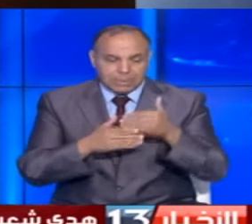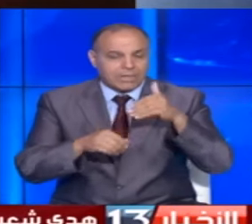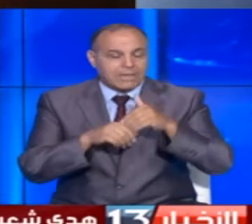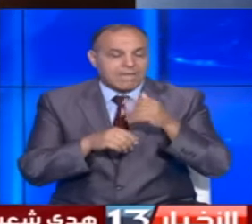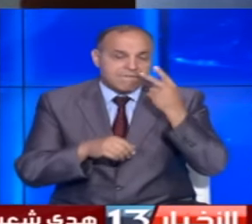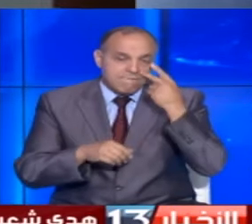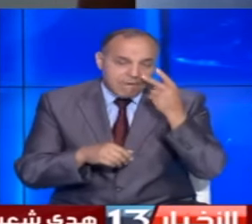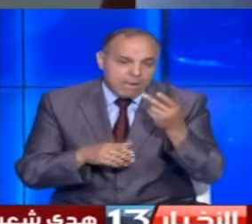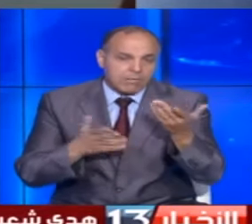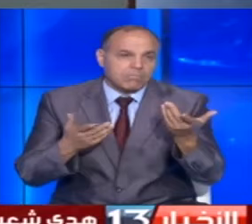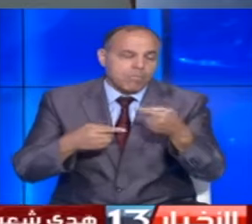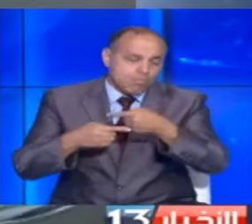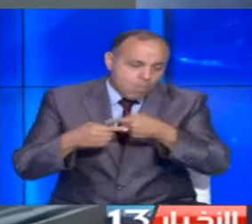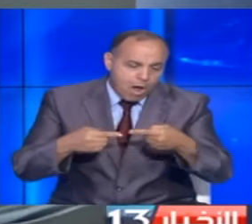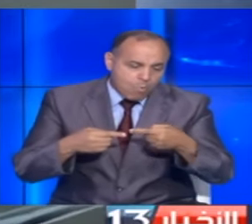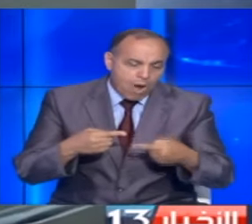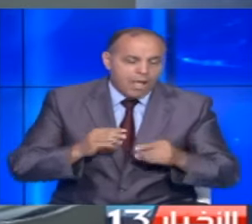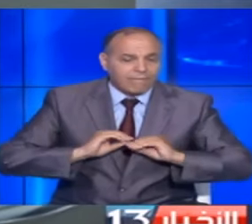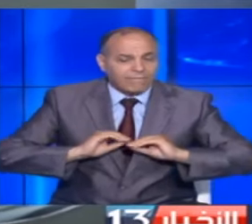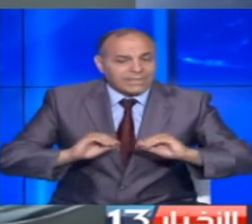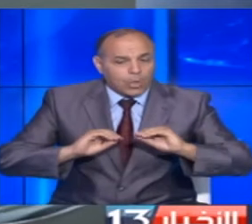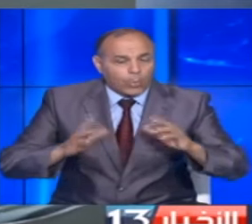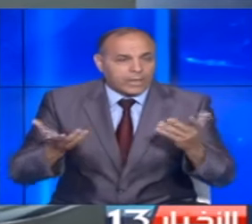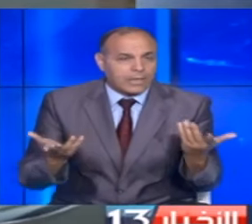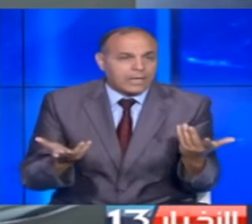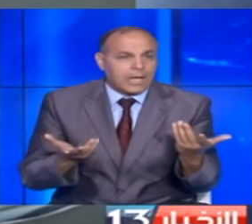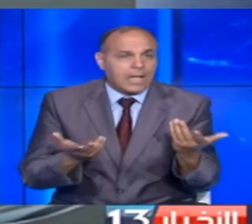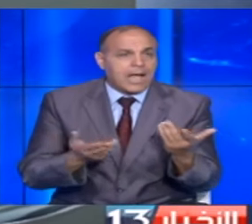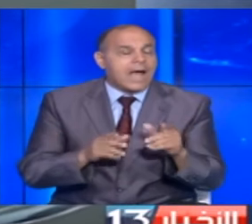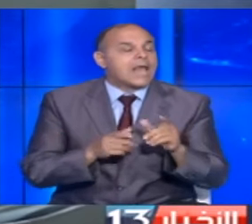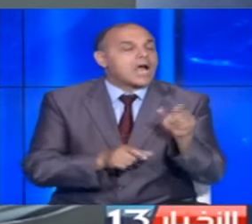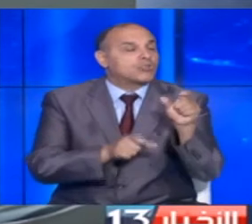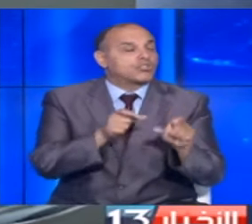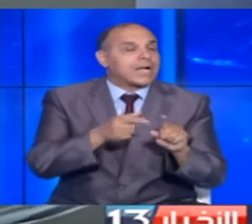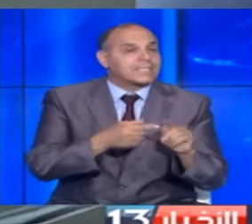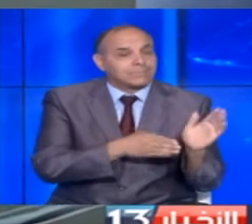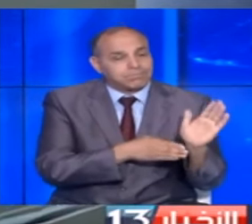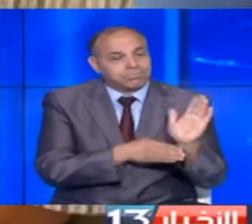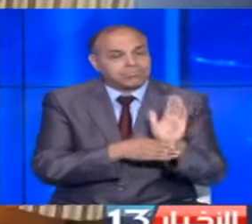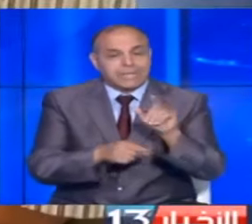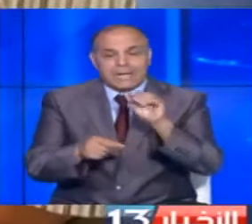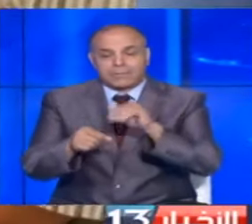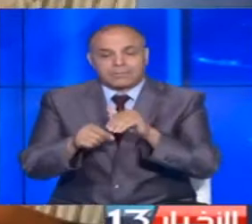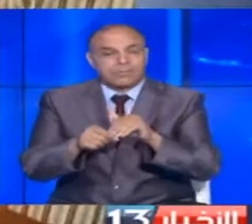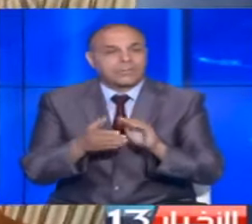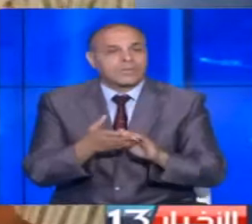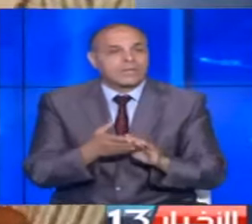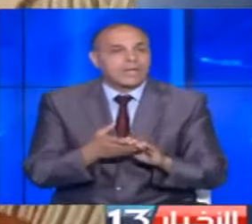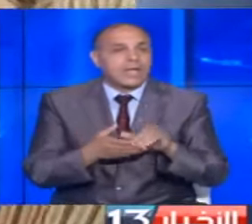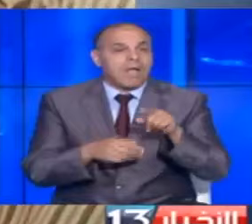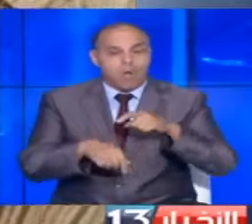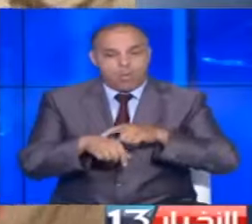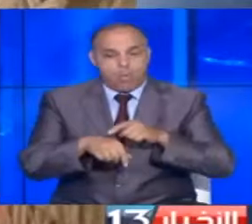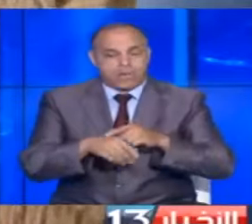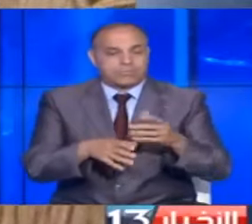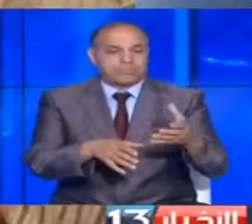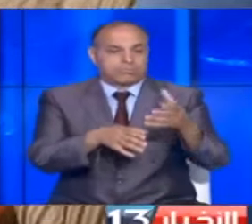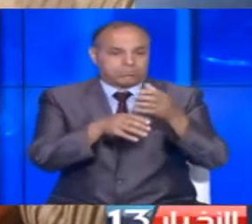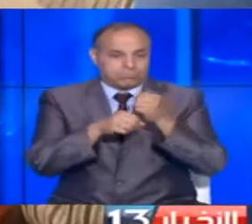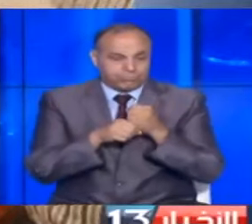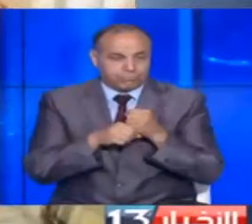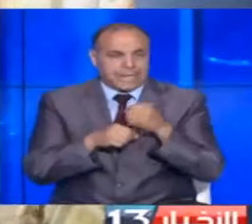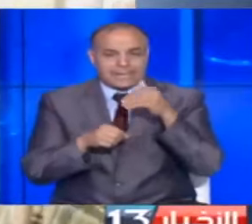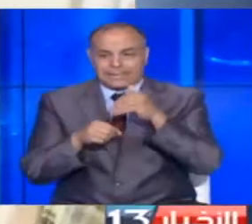دائما عند ال مقدمين اه وتمتد فتره قبول الترشحات